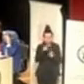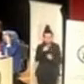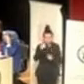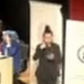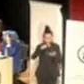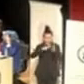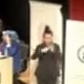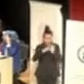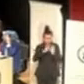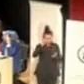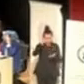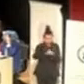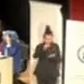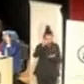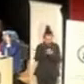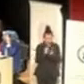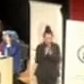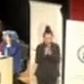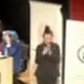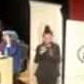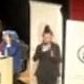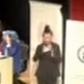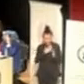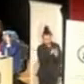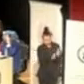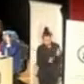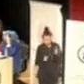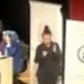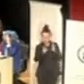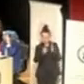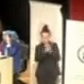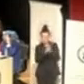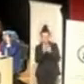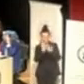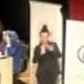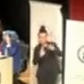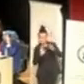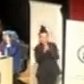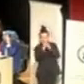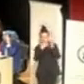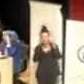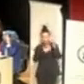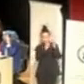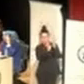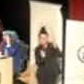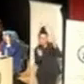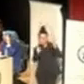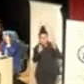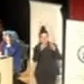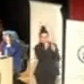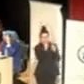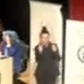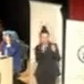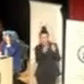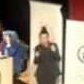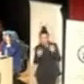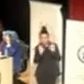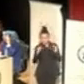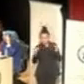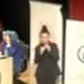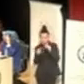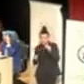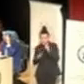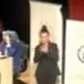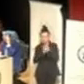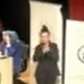önüne tercümanlar yerleştirildi sayfa düzenine uygun şekilde. Ve tercümanlarımızın yaptığı her kelimenin karşılığına denk gelen kelime